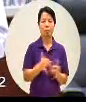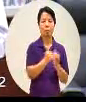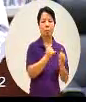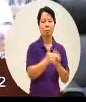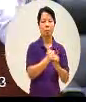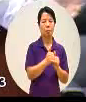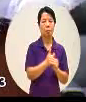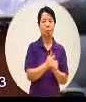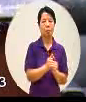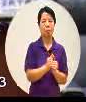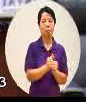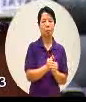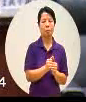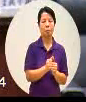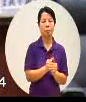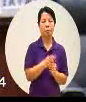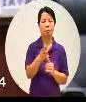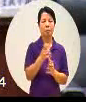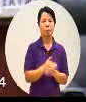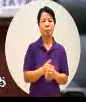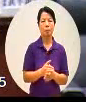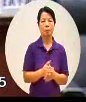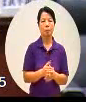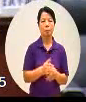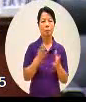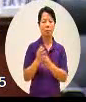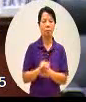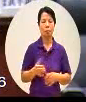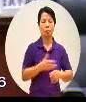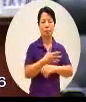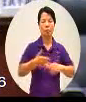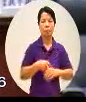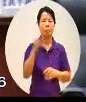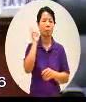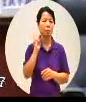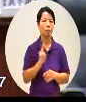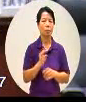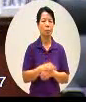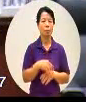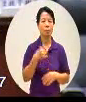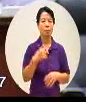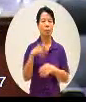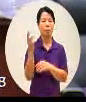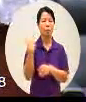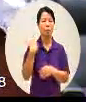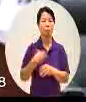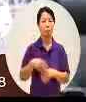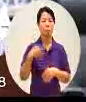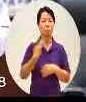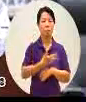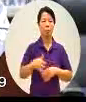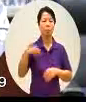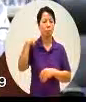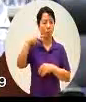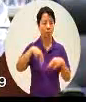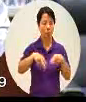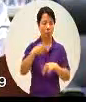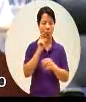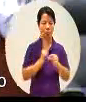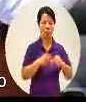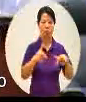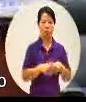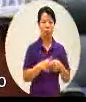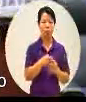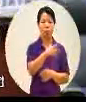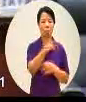讲，你去一个什么海洋音乐什么流行中心，我讲百姓也不一定知啦。啊